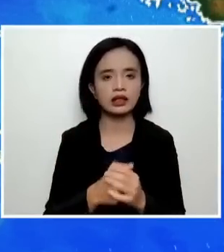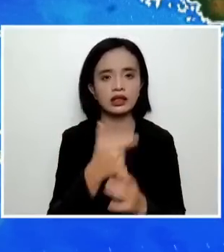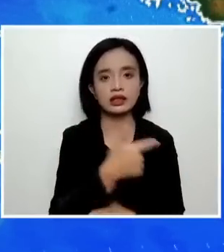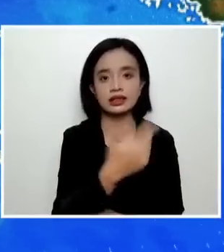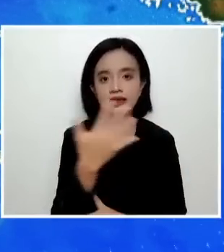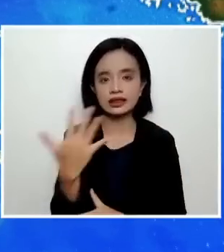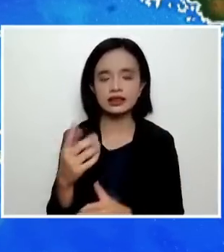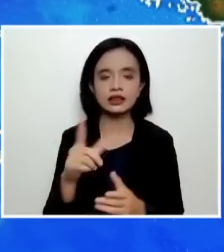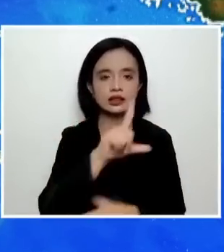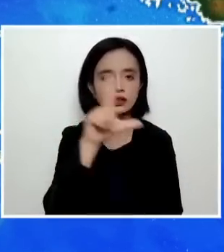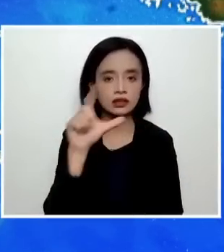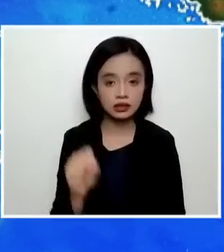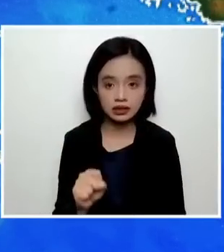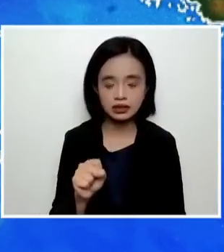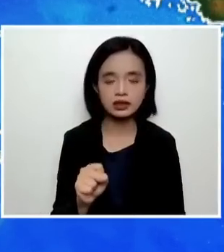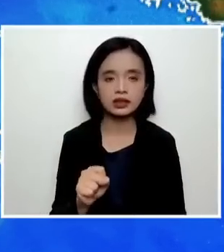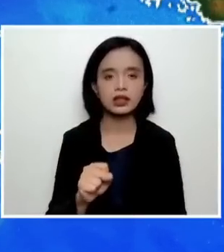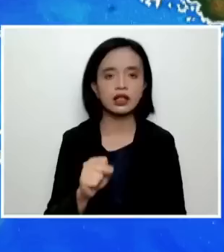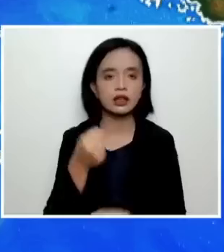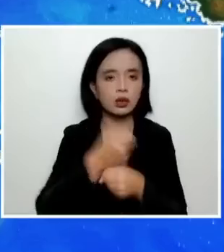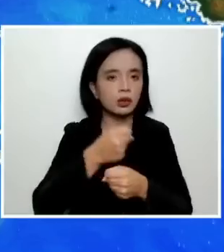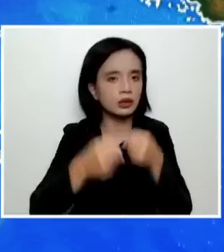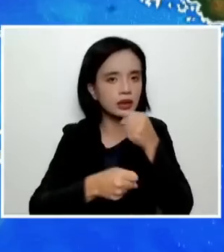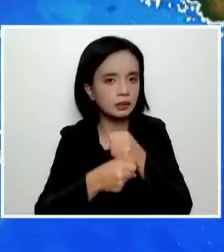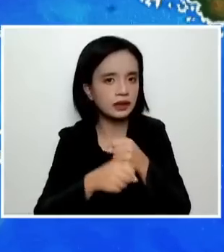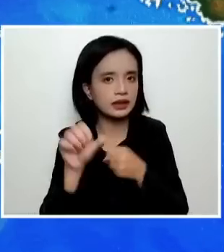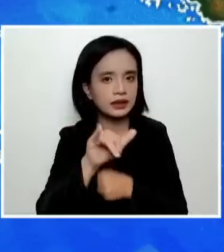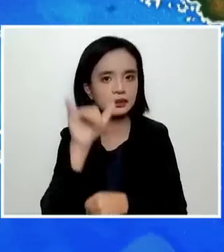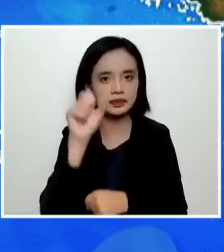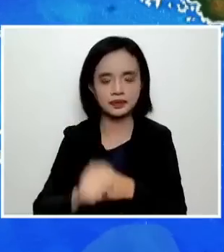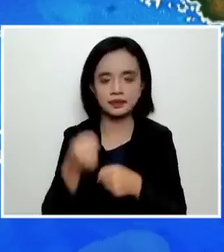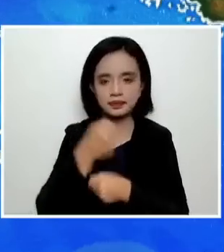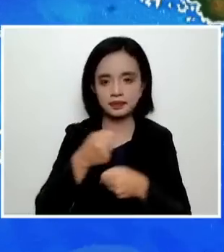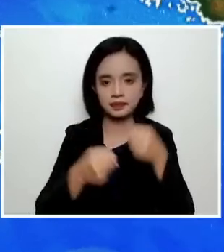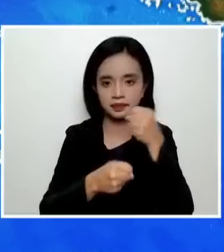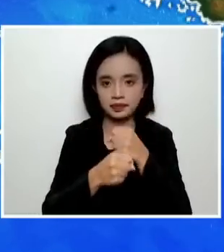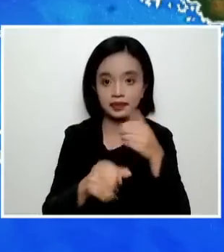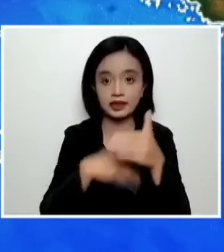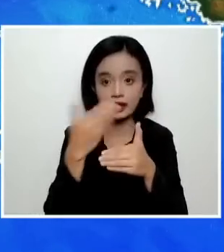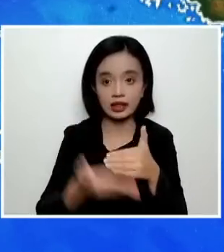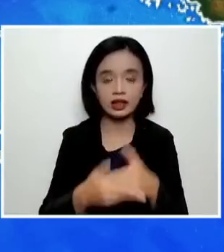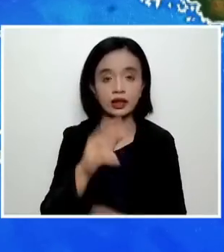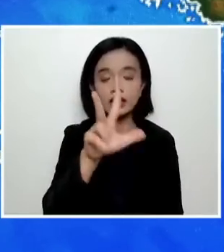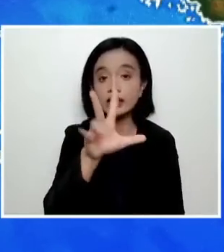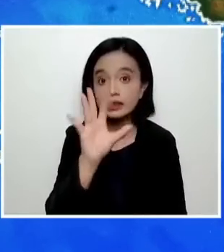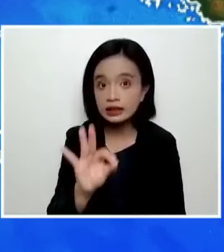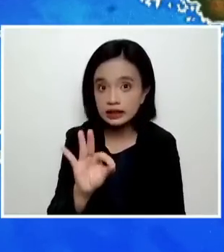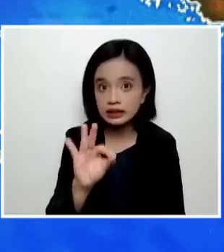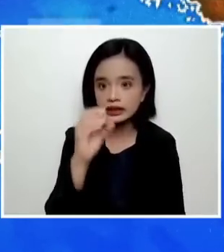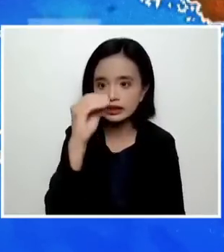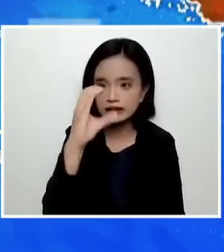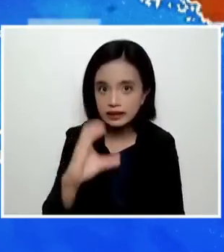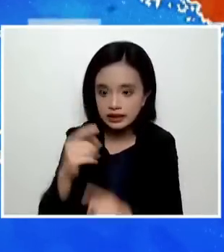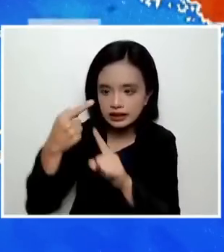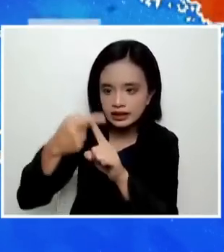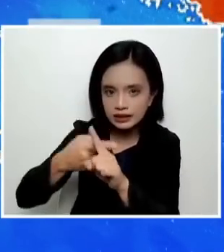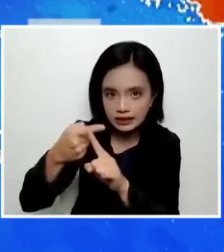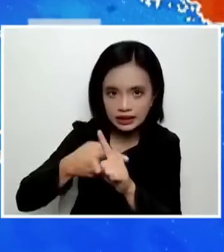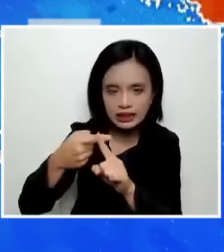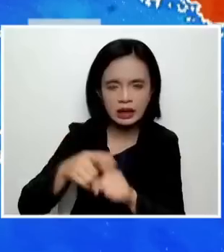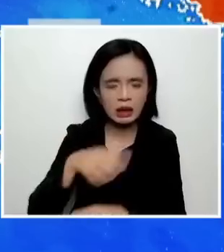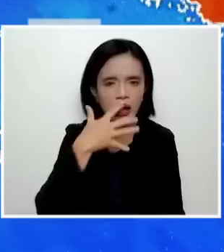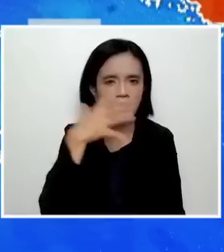Sur, Cotabato Province at South Cotabato. Aabot naman sa 39 degrees Celsius ang heat